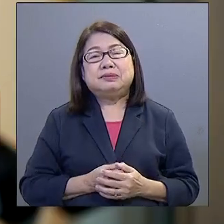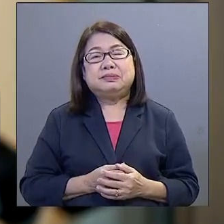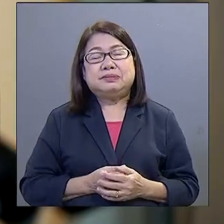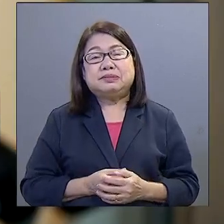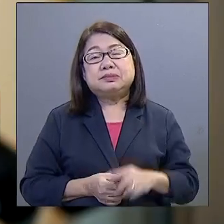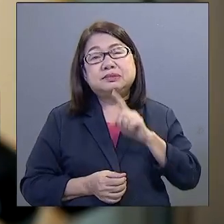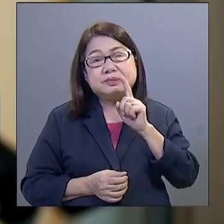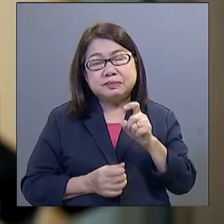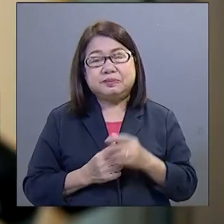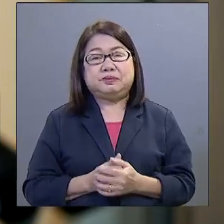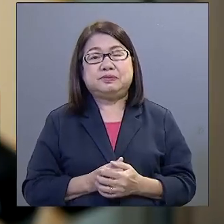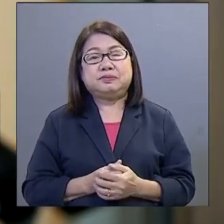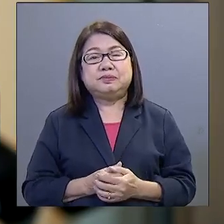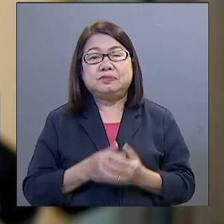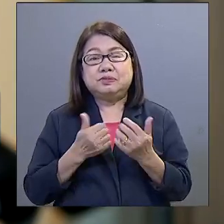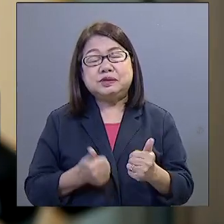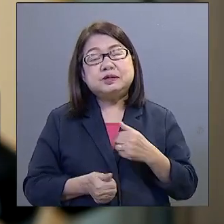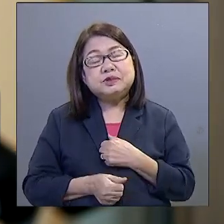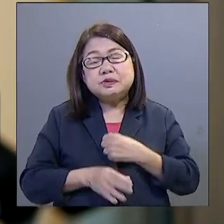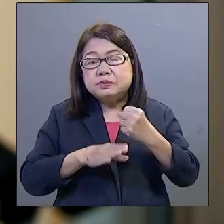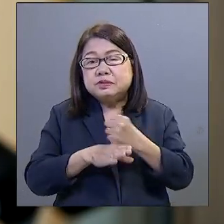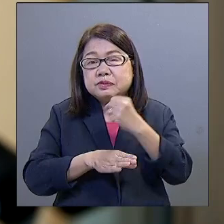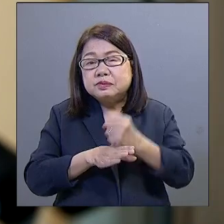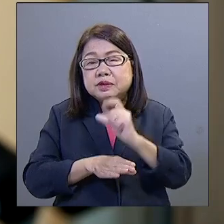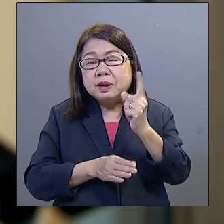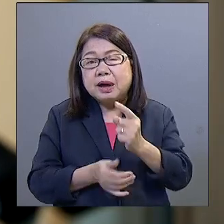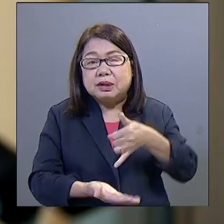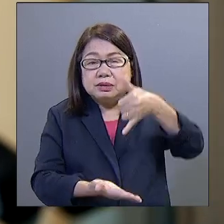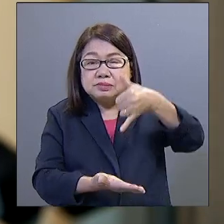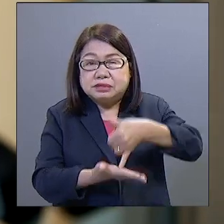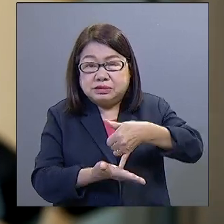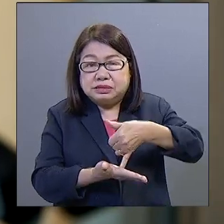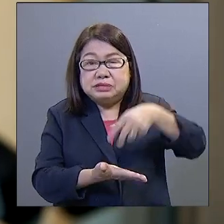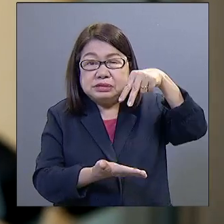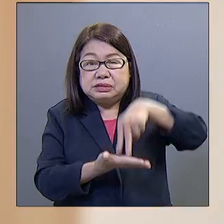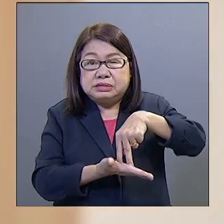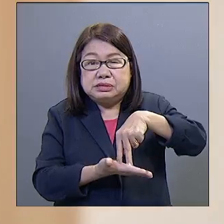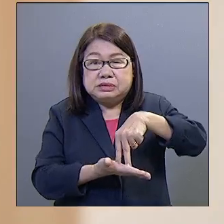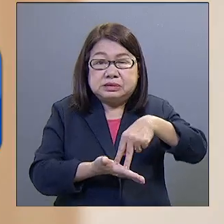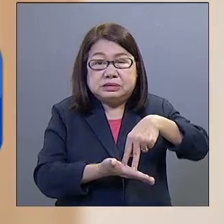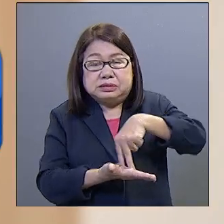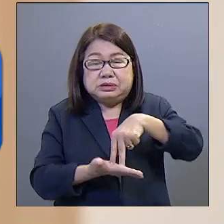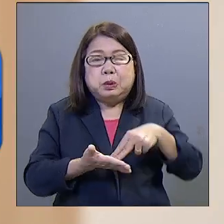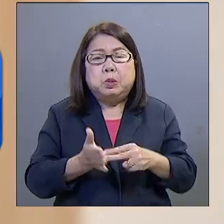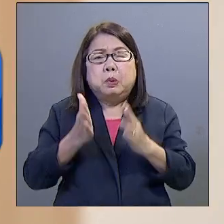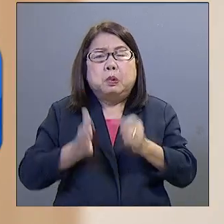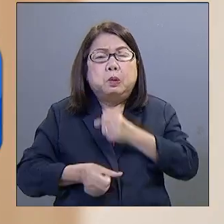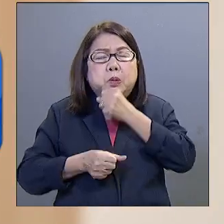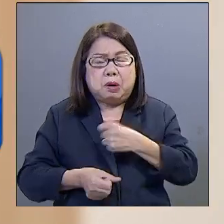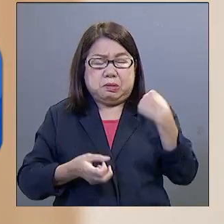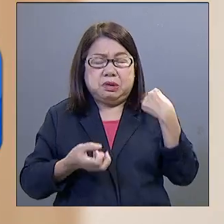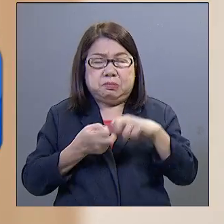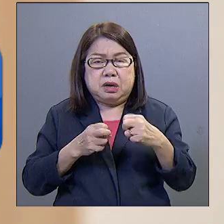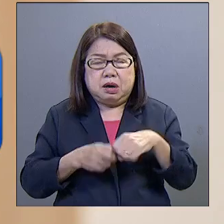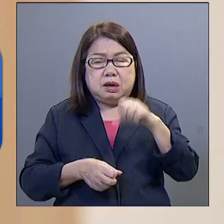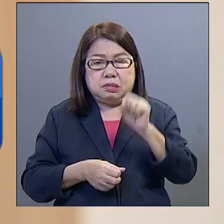ค ุณจะเข้คะวันนี้เราจะมาทดสอบการทรงตัวซึ่งเป็นปัญหาที่พบได้บ่อยในผู้สูงอายุ ใช่ค่ะเพราะว่ายิ่งอย่าง